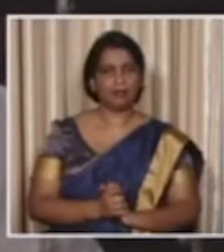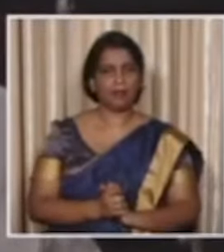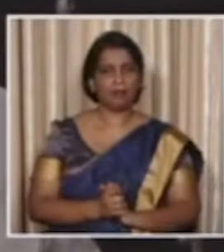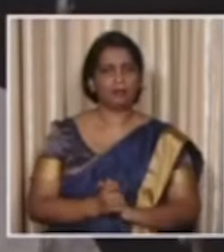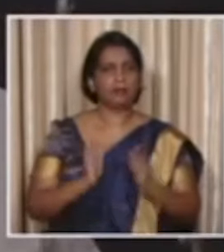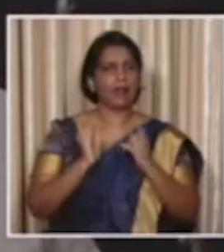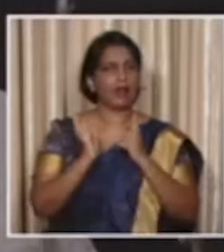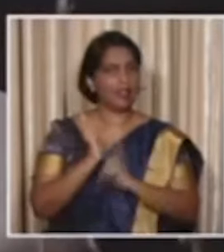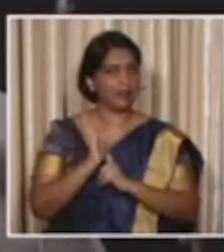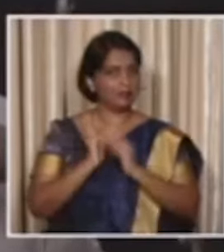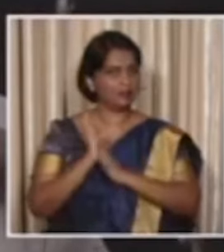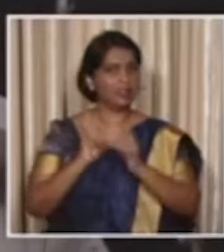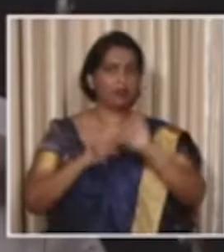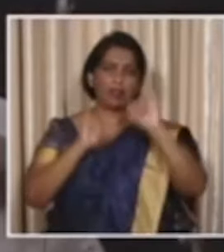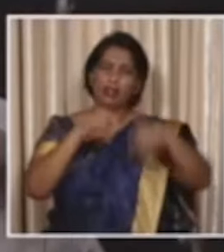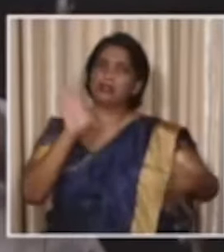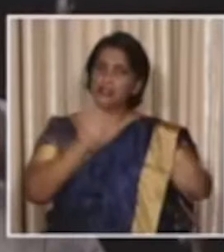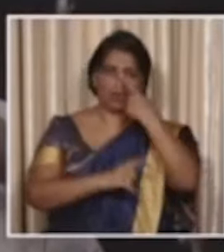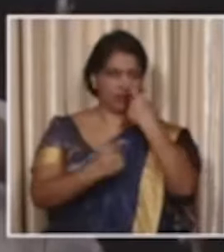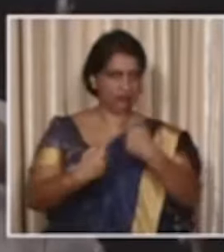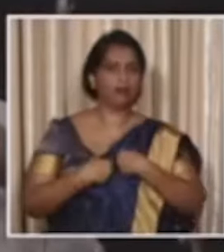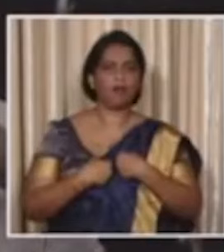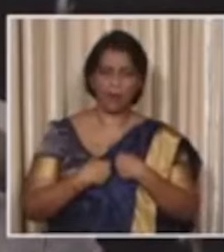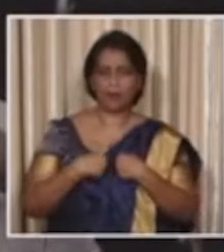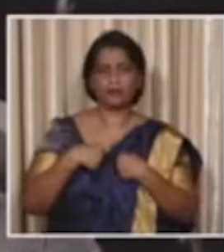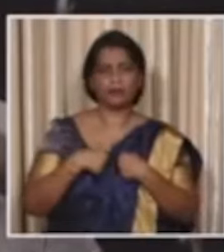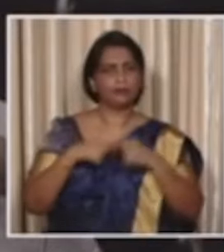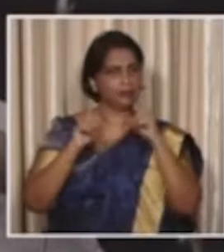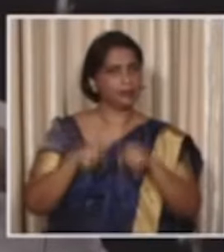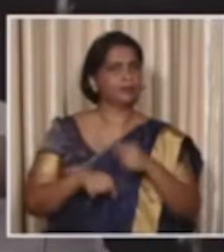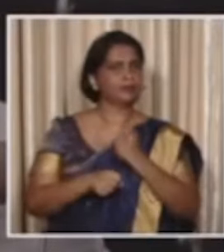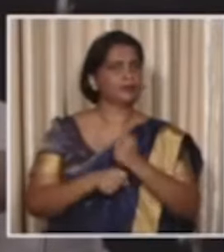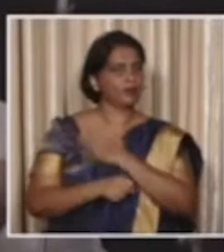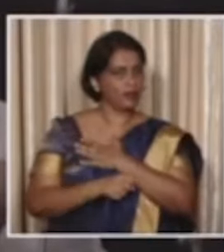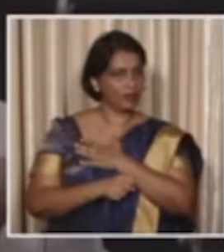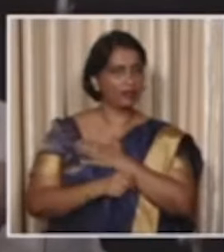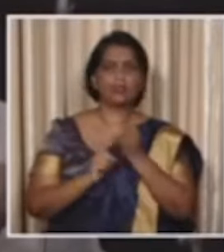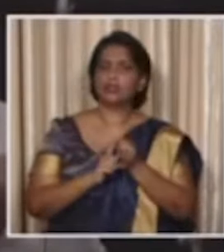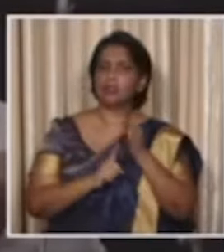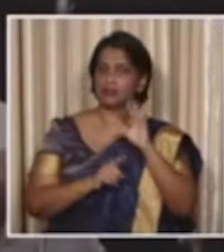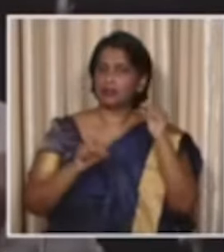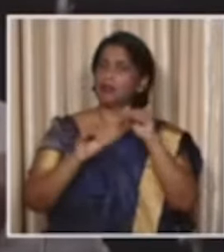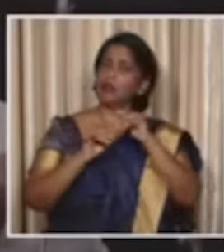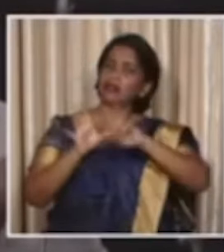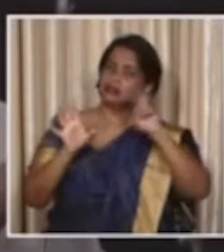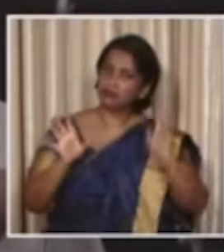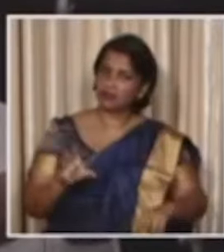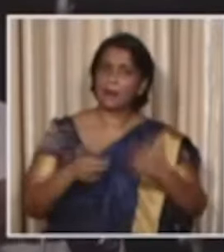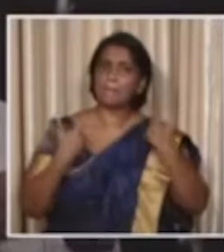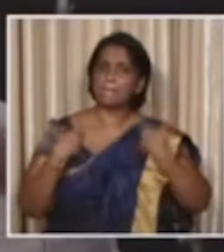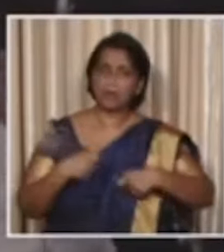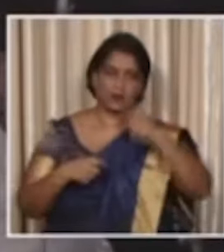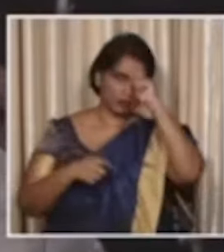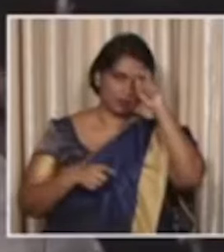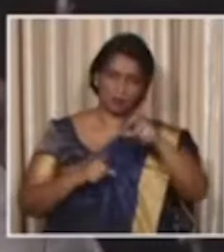kiriyalla mathiruma apita kiyenawa dala yanna kiyala. ඇත්තටම ඒ වෙලාවේ ගෝඨාභය රාජපක්ෂ ජනාධිපතිතුමත් අයින් වුණා, මහින්ද